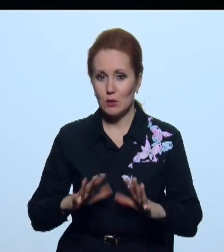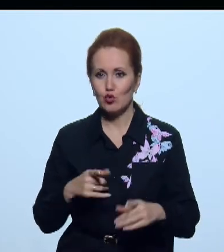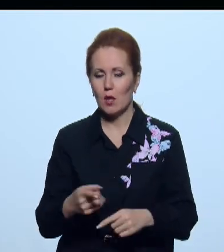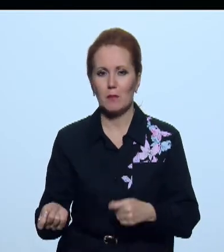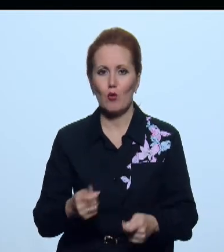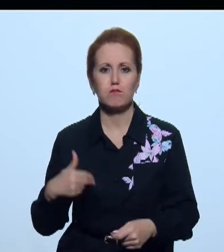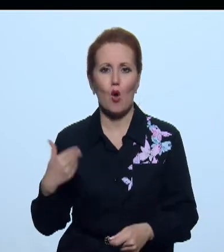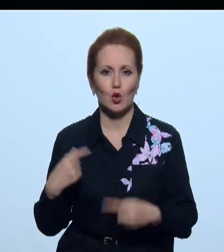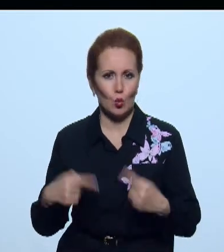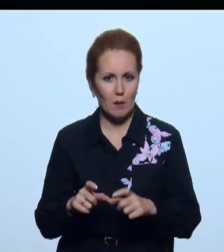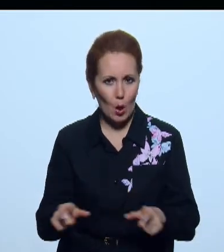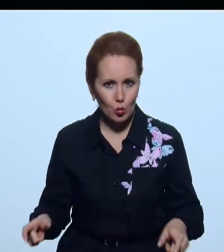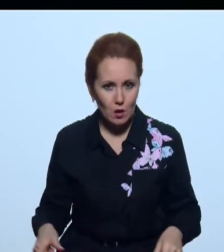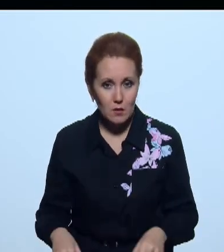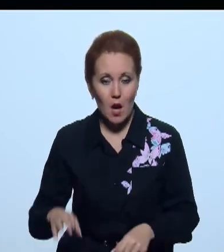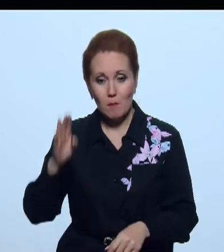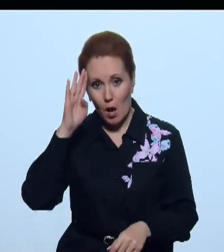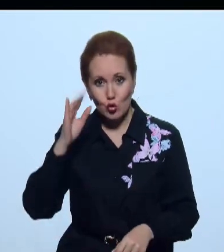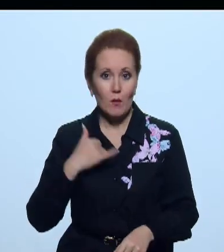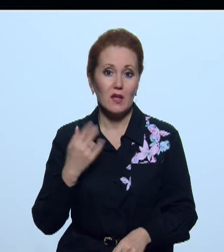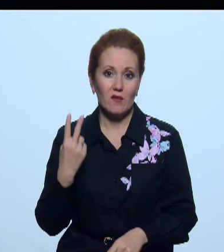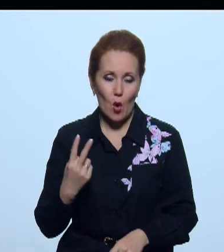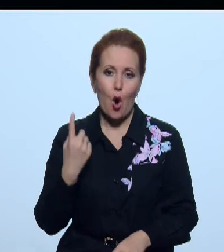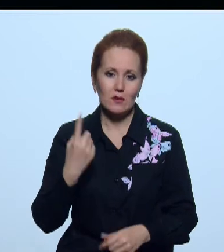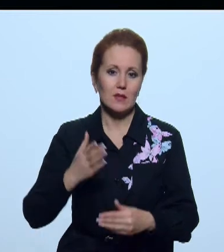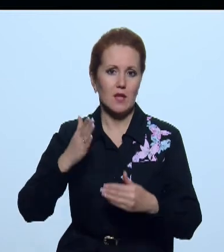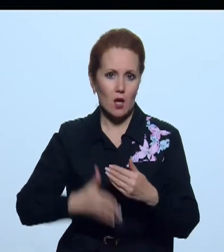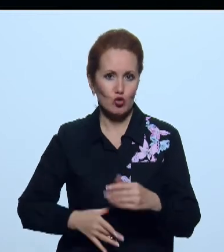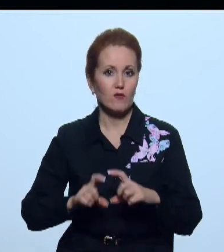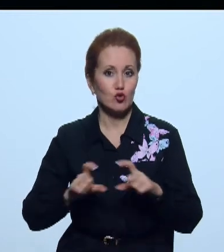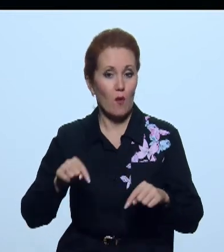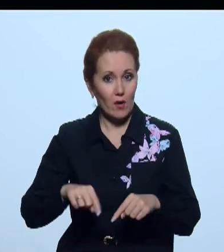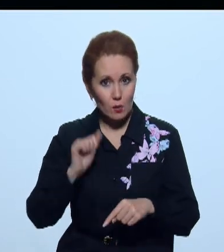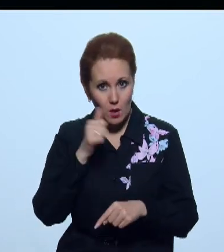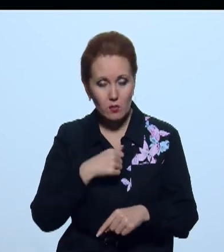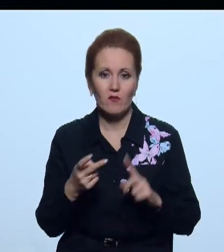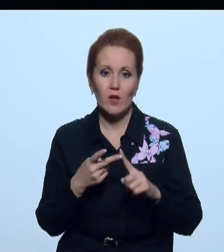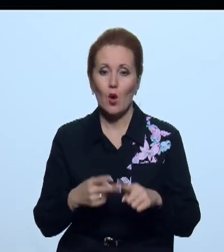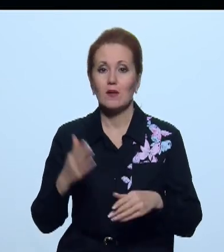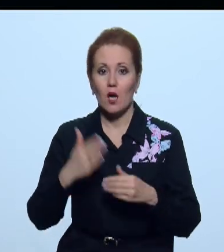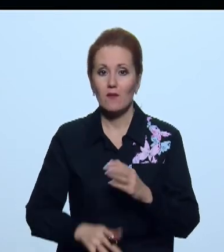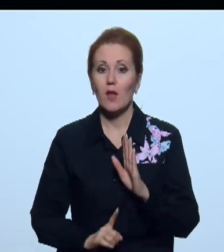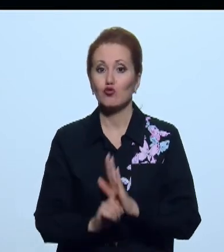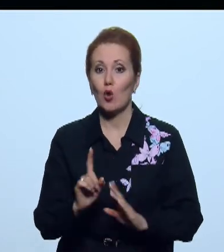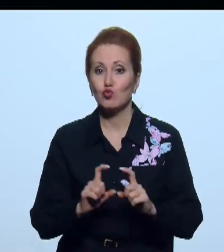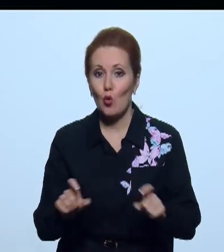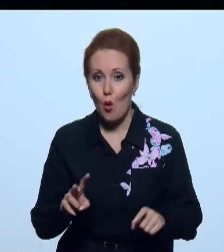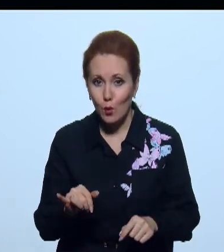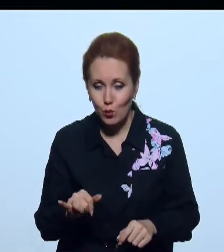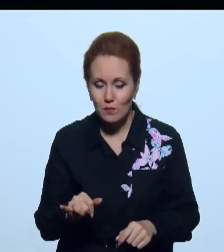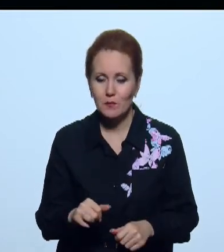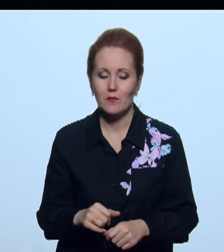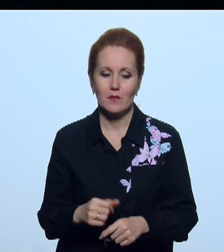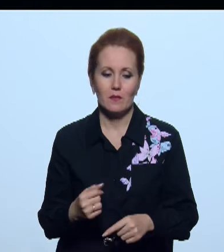людям. Мальчишек у меня двое. Один заканчивает в этом году школу, другой заканчивает начальную школу. То есть это